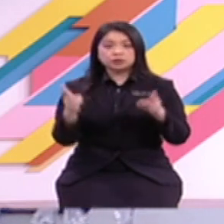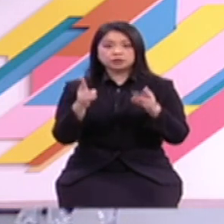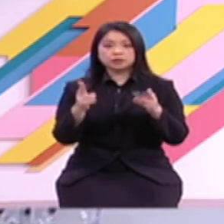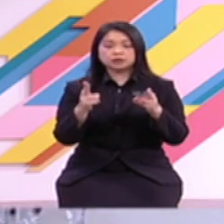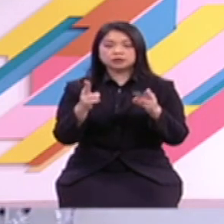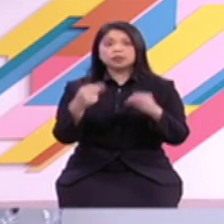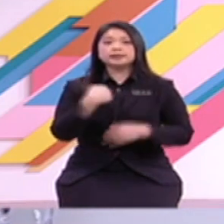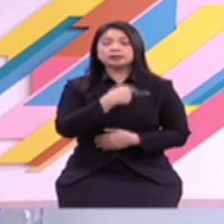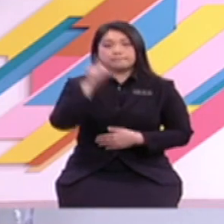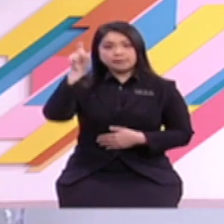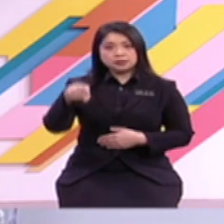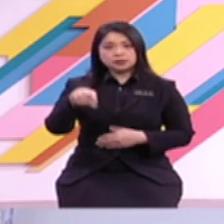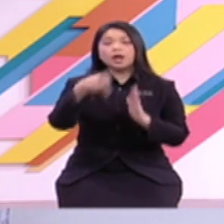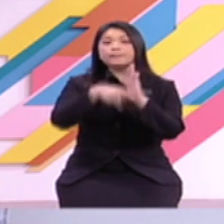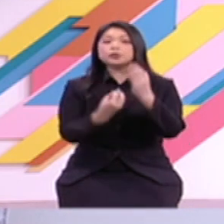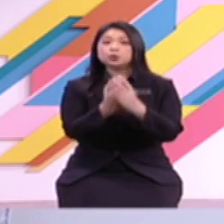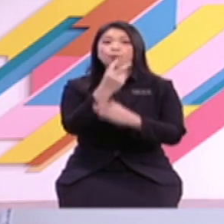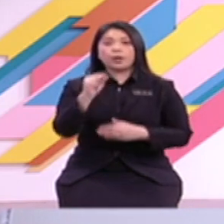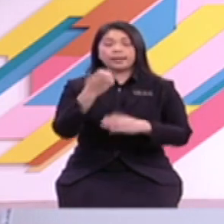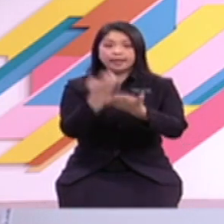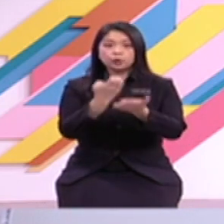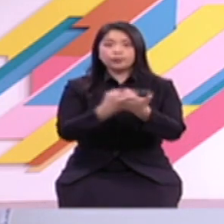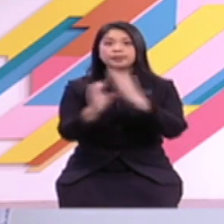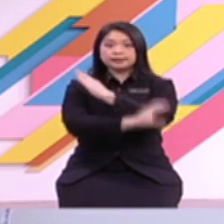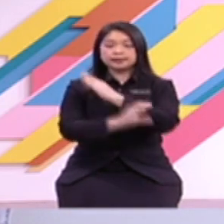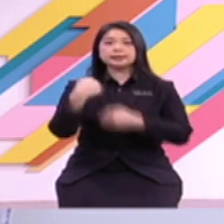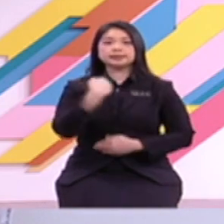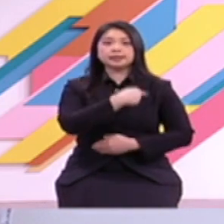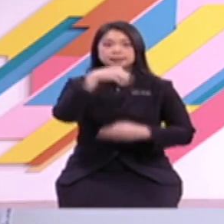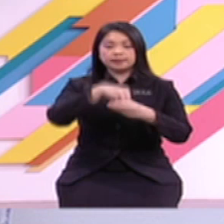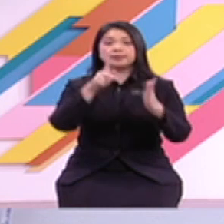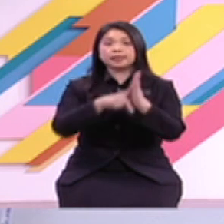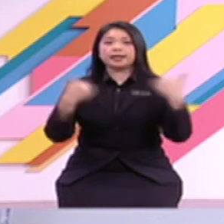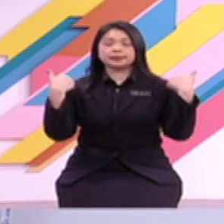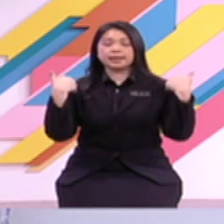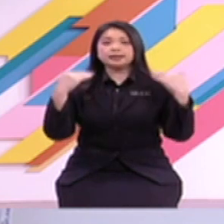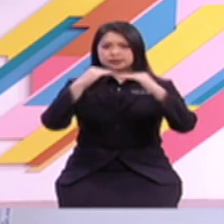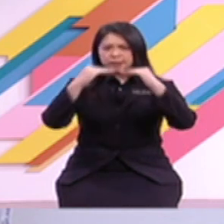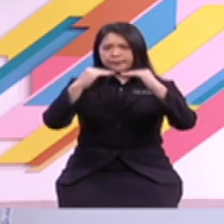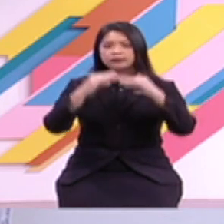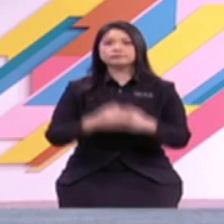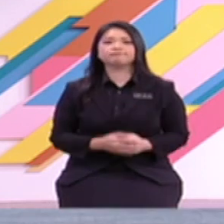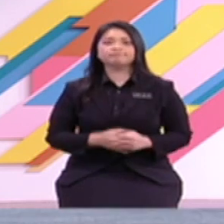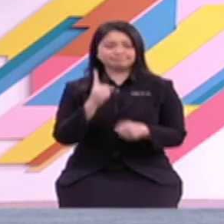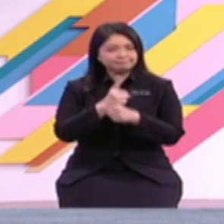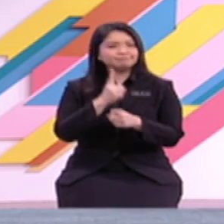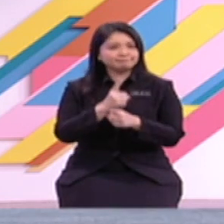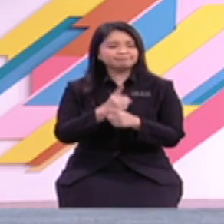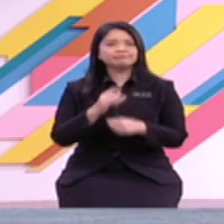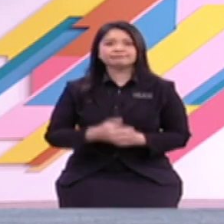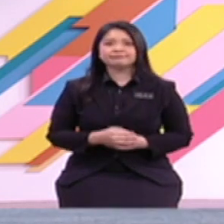kite nak memastikan pertumbuhan ekonomi negara kita dalam keadaan stabil tepat sekali Nah